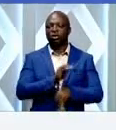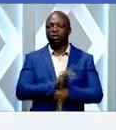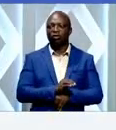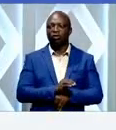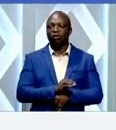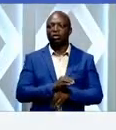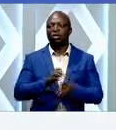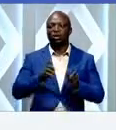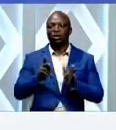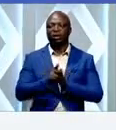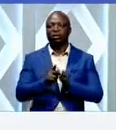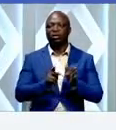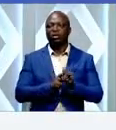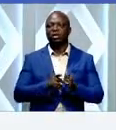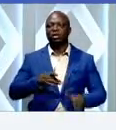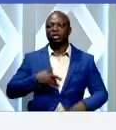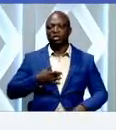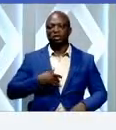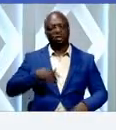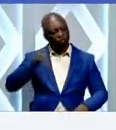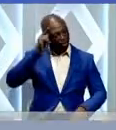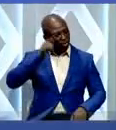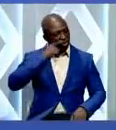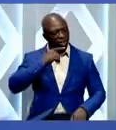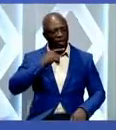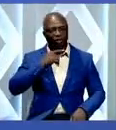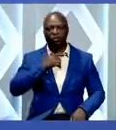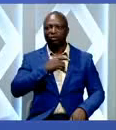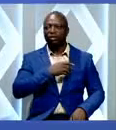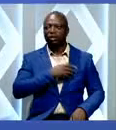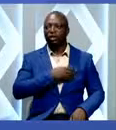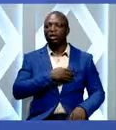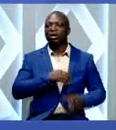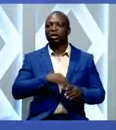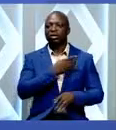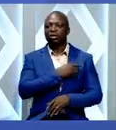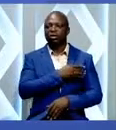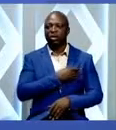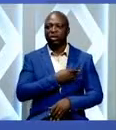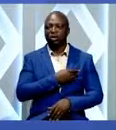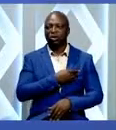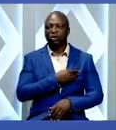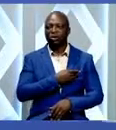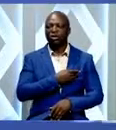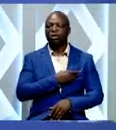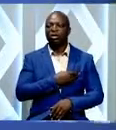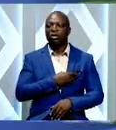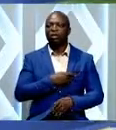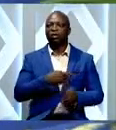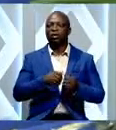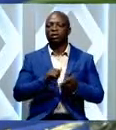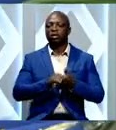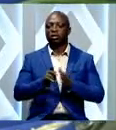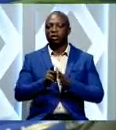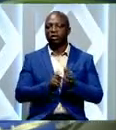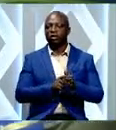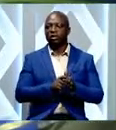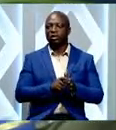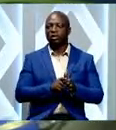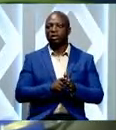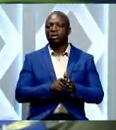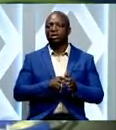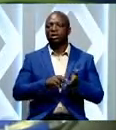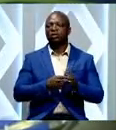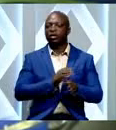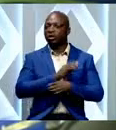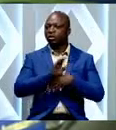des politiques sensibles au genre et inclusives en douane, et à la fois des politiques internes, c'est-à-dire